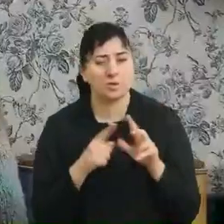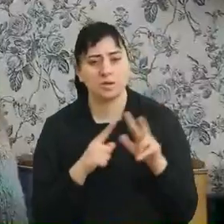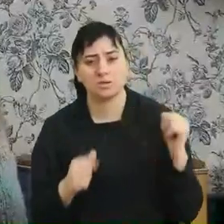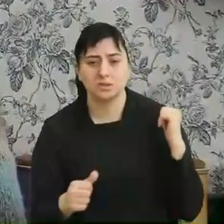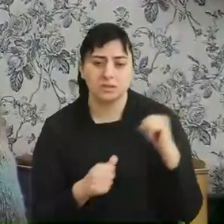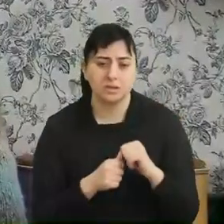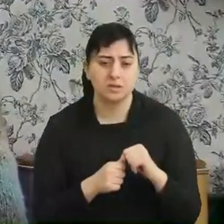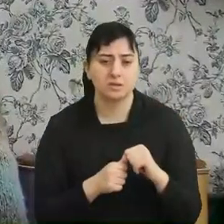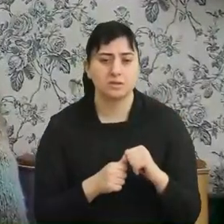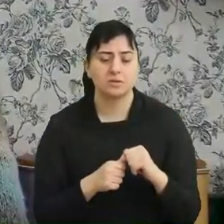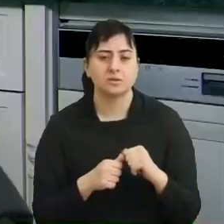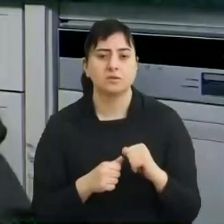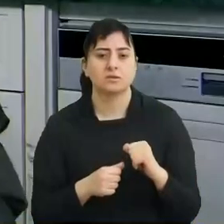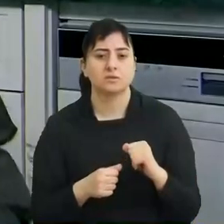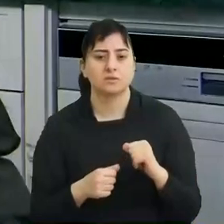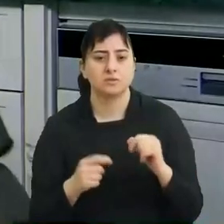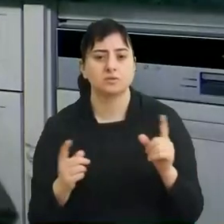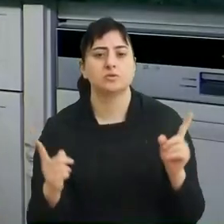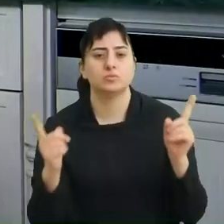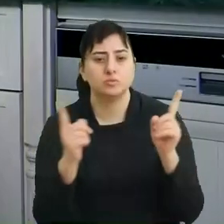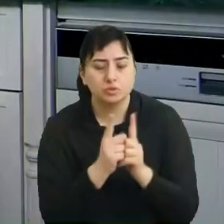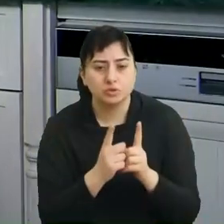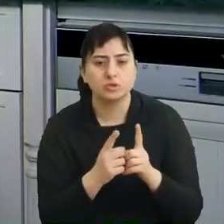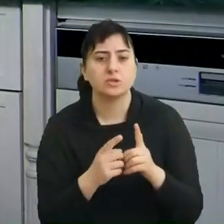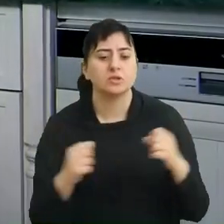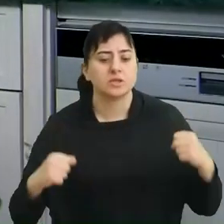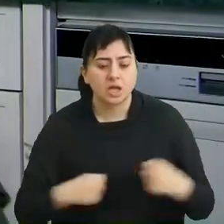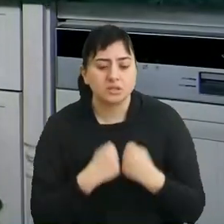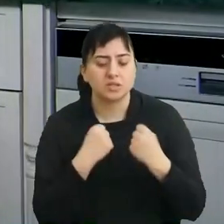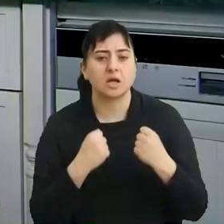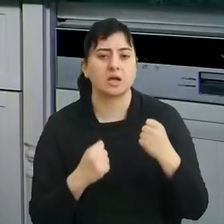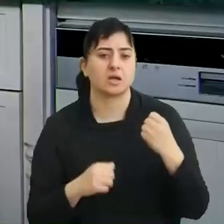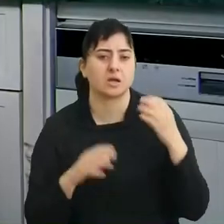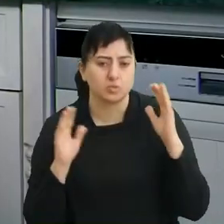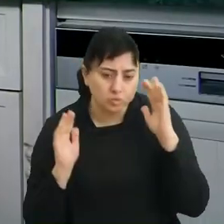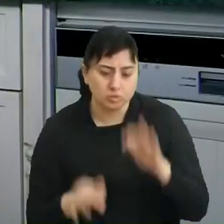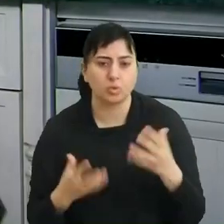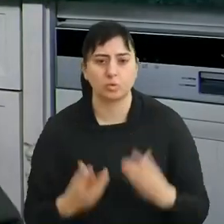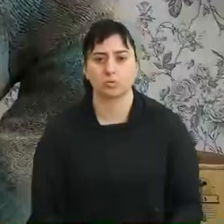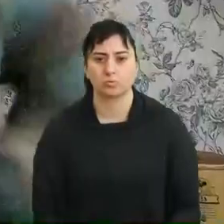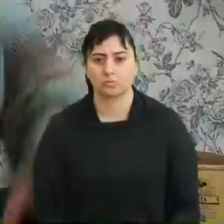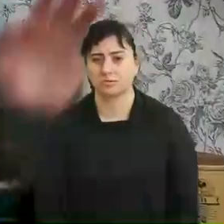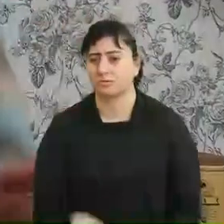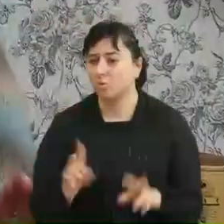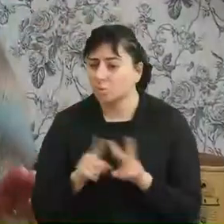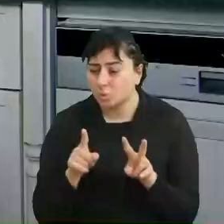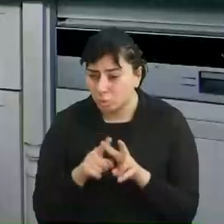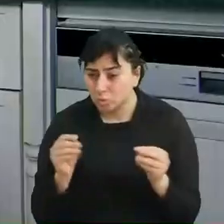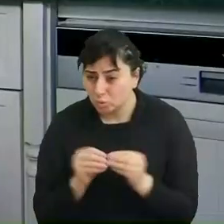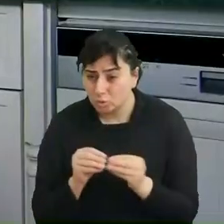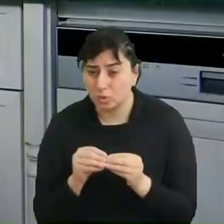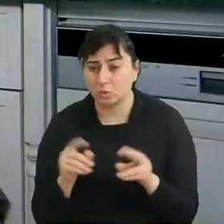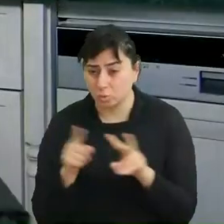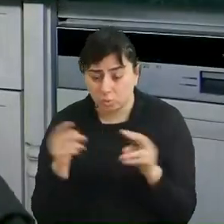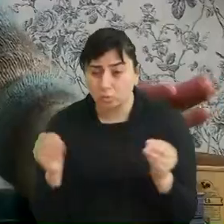Nurhan. 90'dan ağlarla buluşturdu. Gene sakarlığını ne yapacaksın Nurhan işte. Ha Nurhan'ın suçu yani,